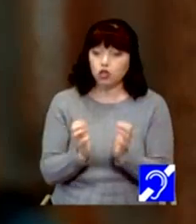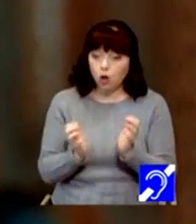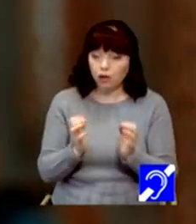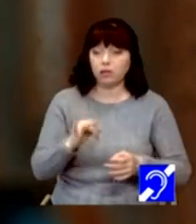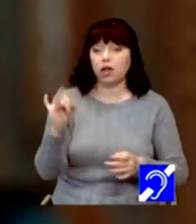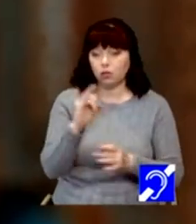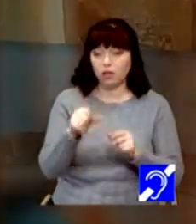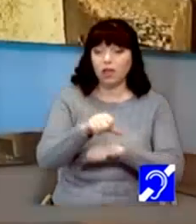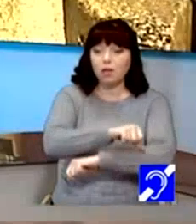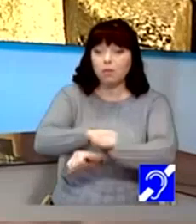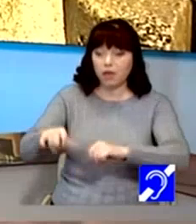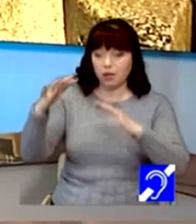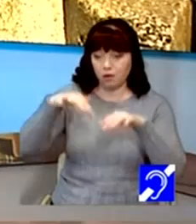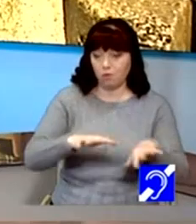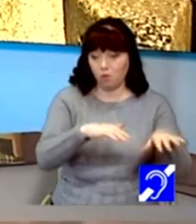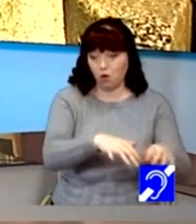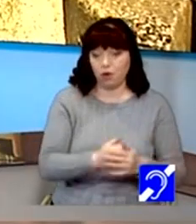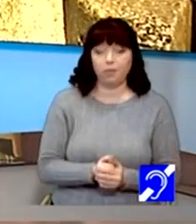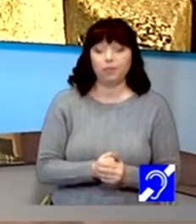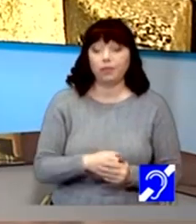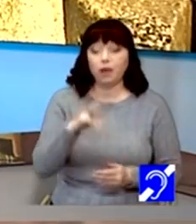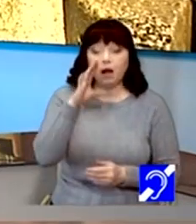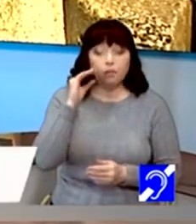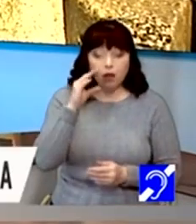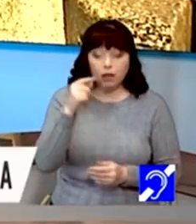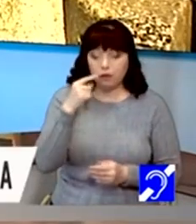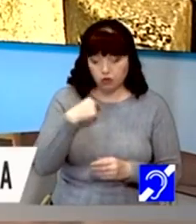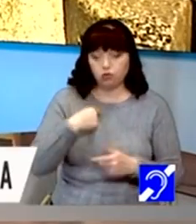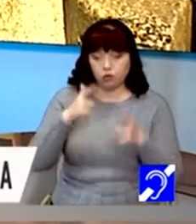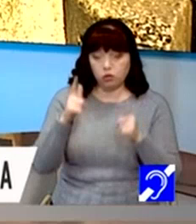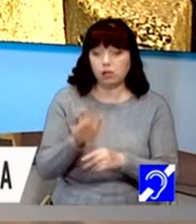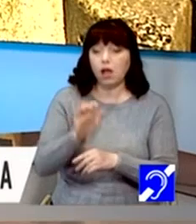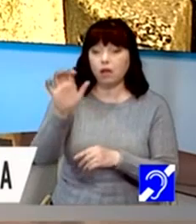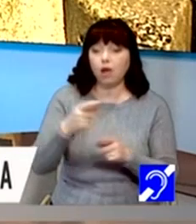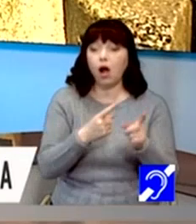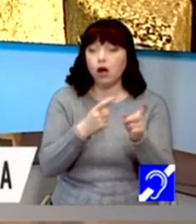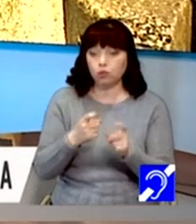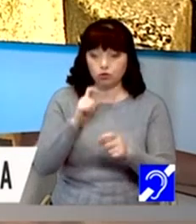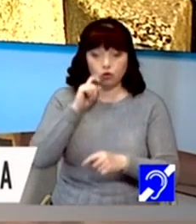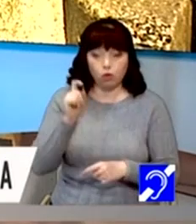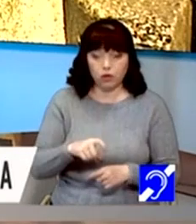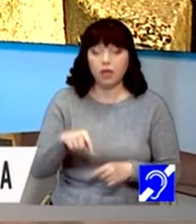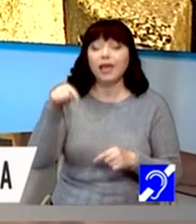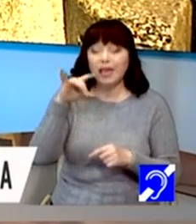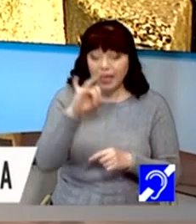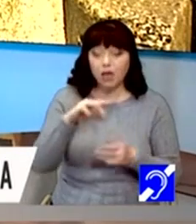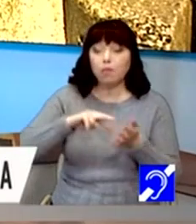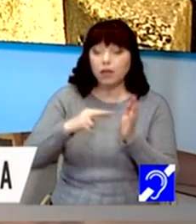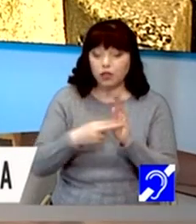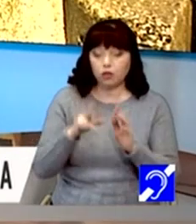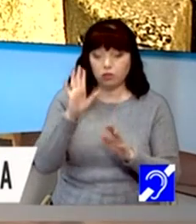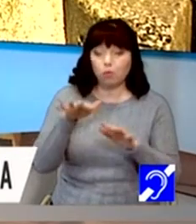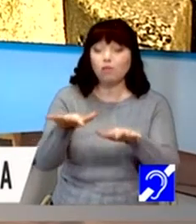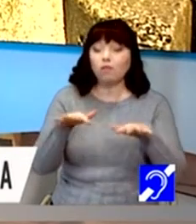inamicului Bulgaria anunță că trimit dar meu gaina și în acest sens va avea loc o dezbatere în parlament pe